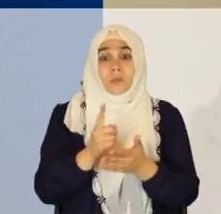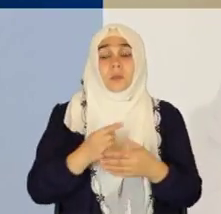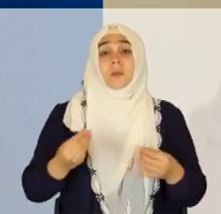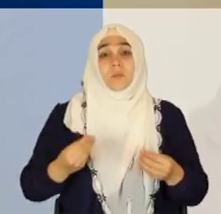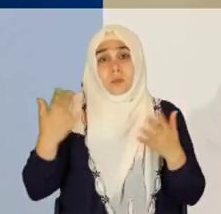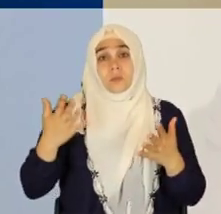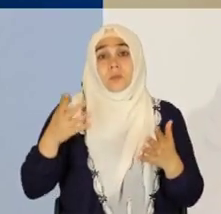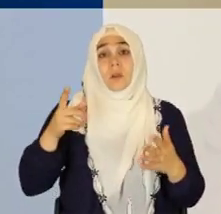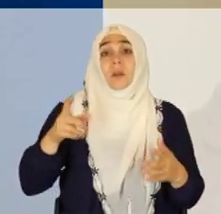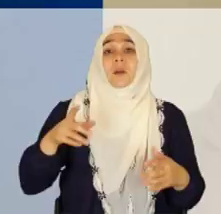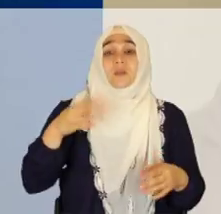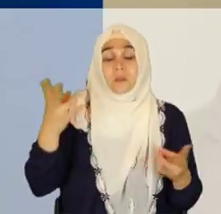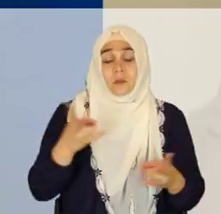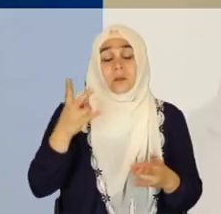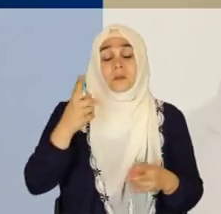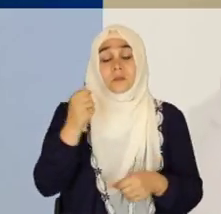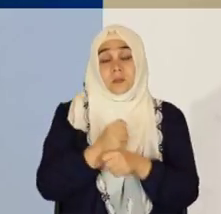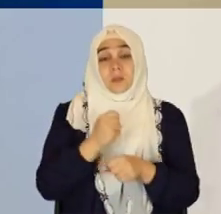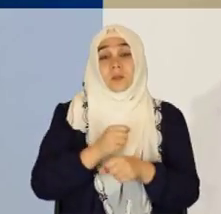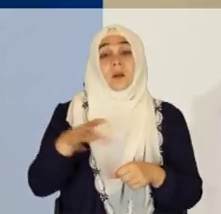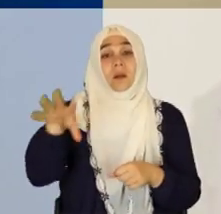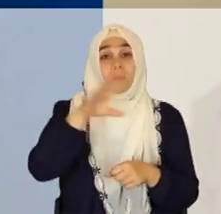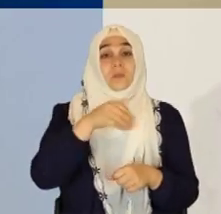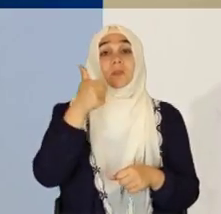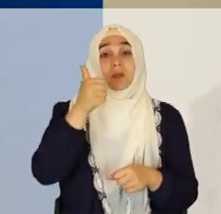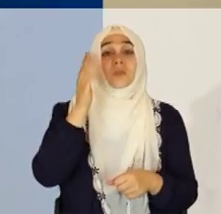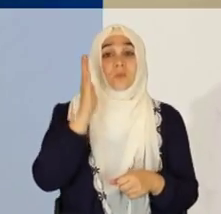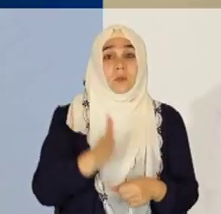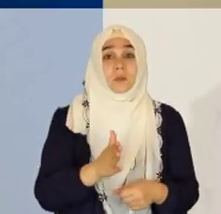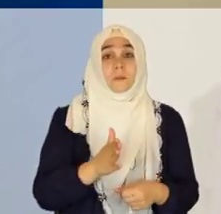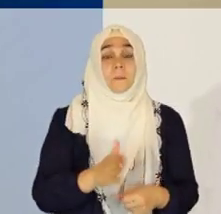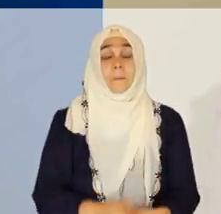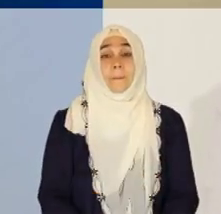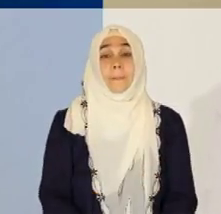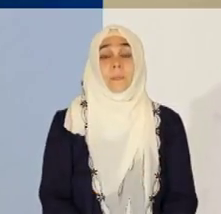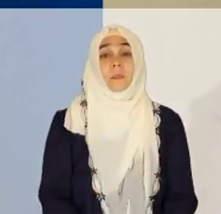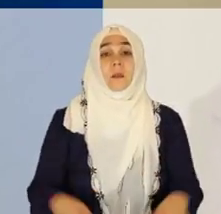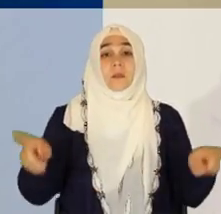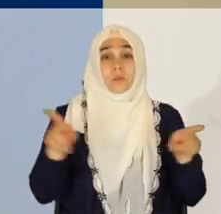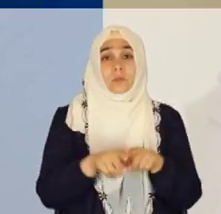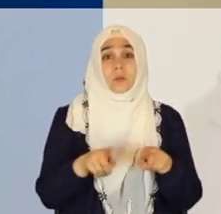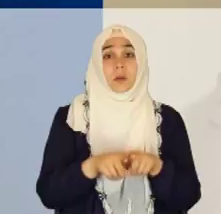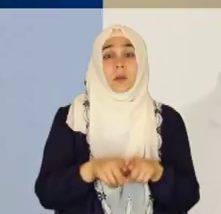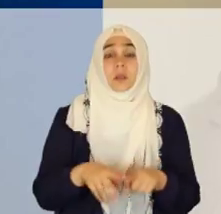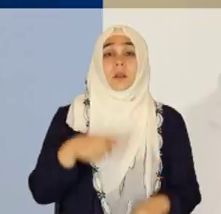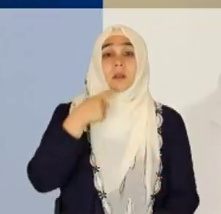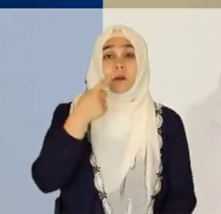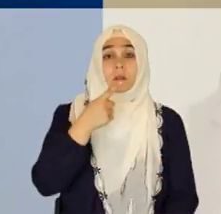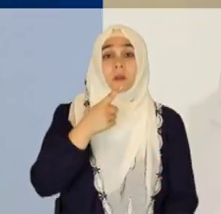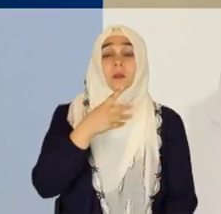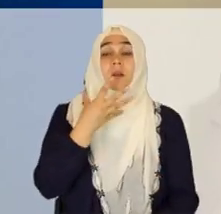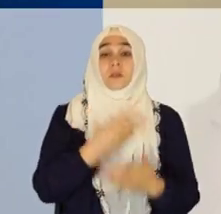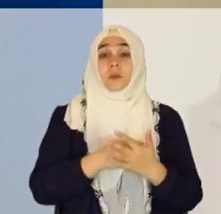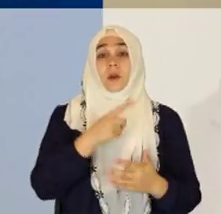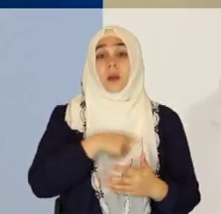deb ko'chaga chiqib shunga amal qilaylik. Xudo xolasa hammasi yaxshi bo'lib ketadi. Ana shunda haligi aytayotgan axloq